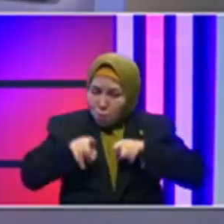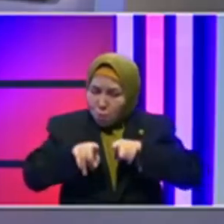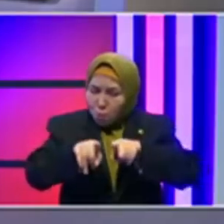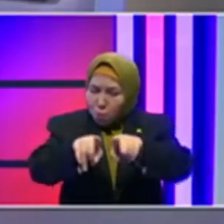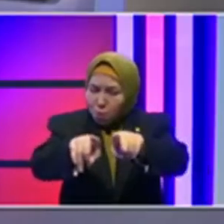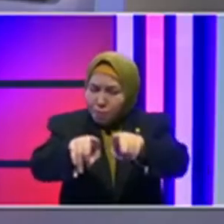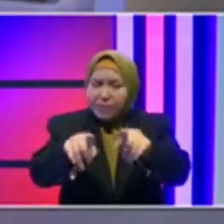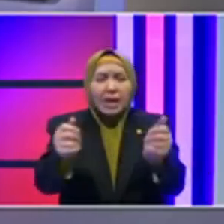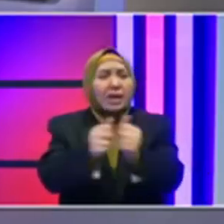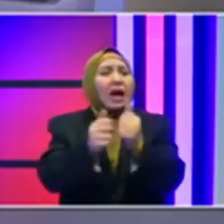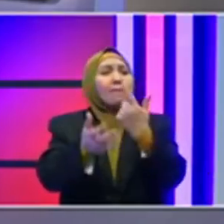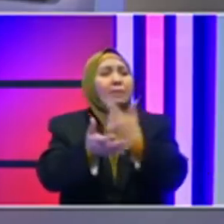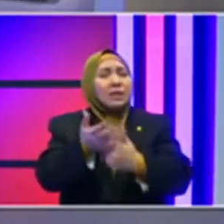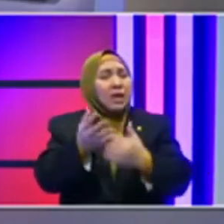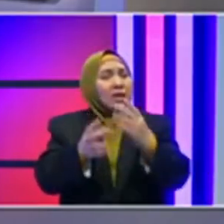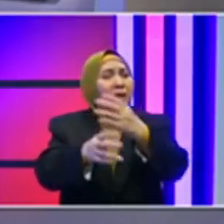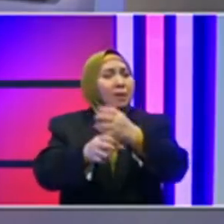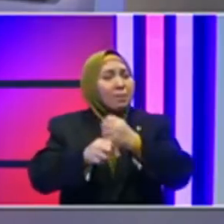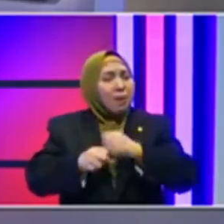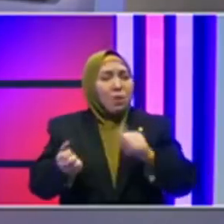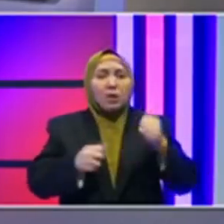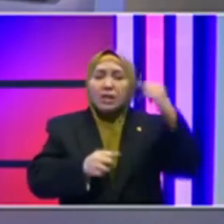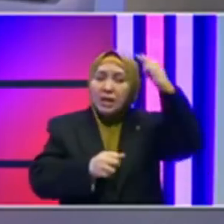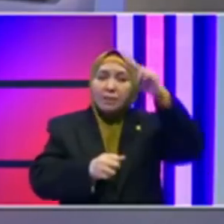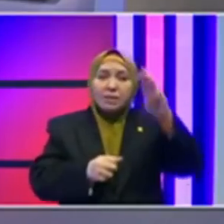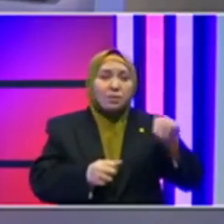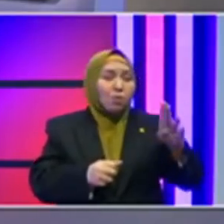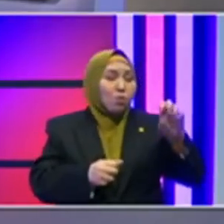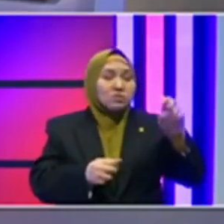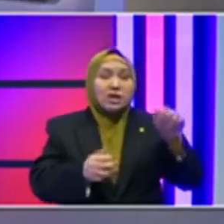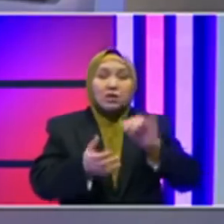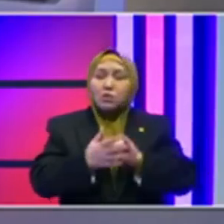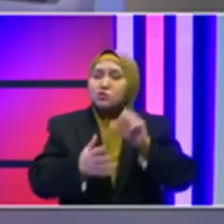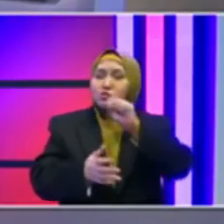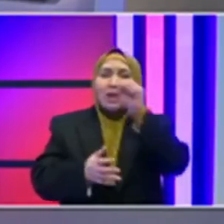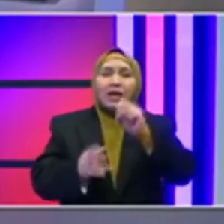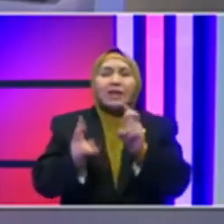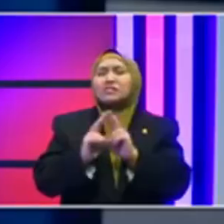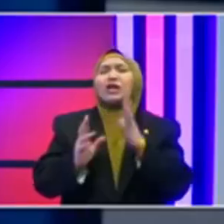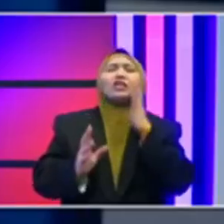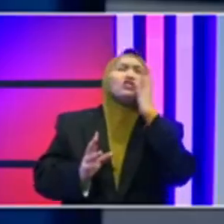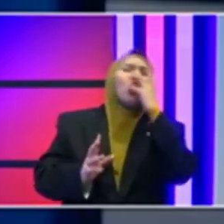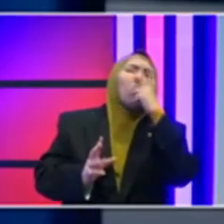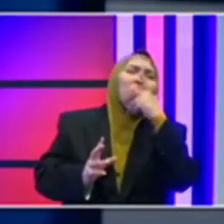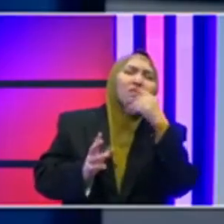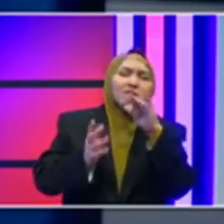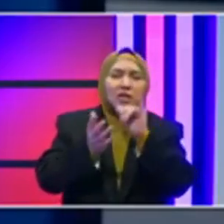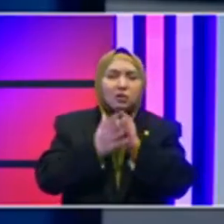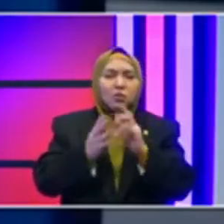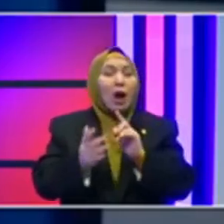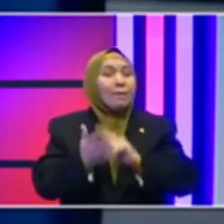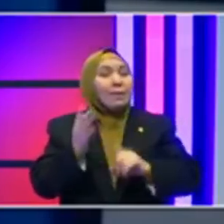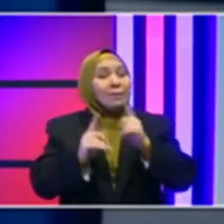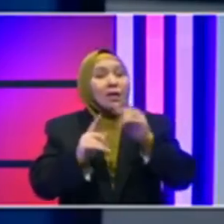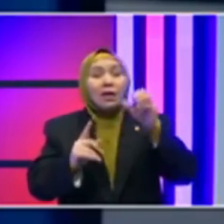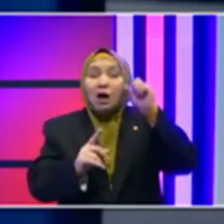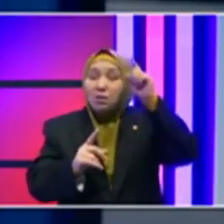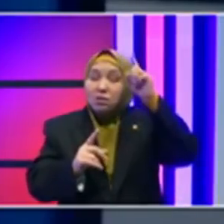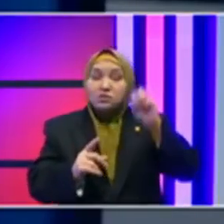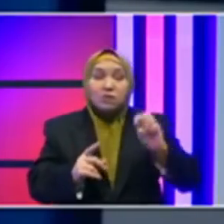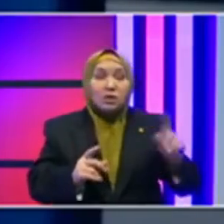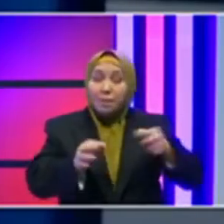yang diperoleh oleh Nabi Musa ini sendiri Masyaallah ya soalnya yang sangat cantik itu apabila Allah Subhanahu Wa Ta'ala